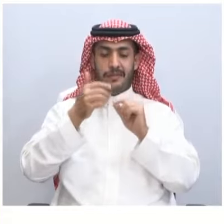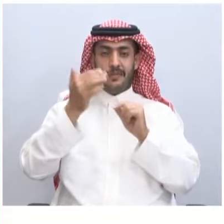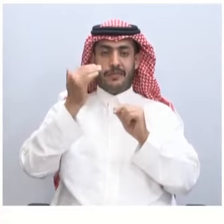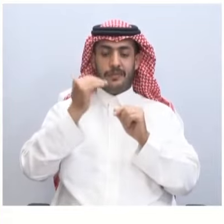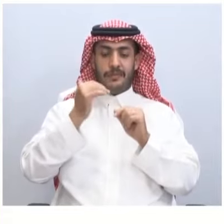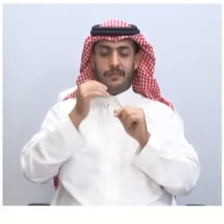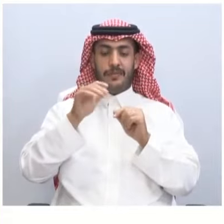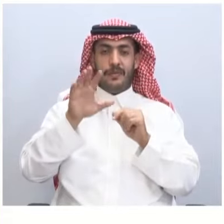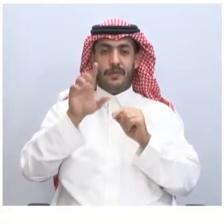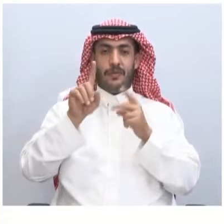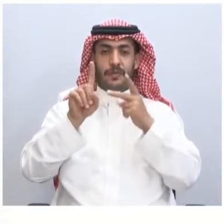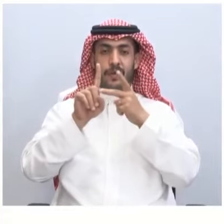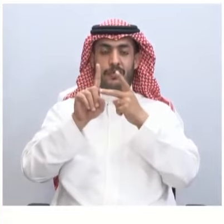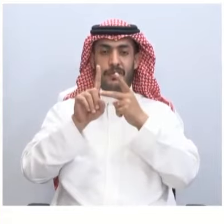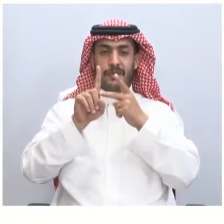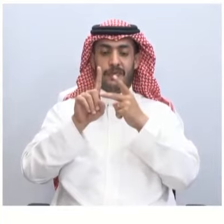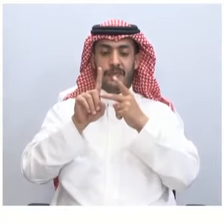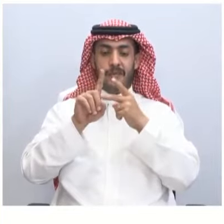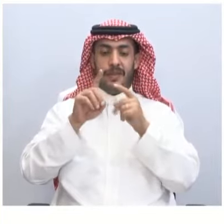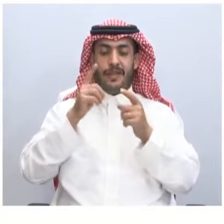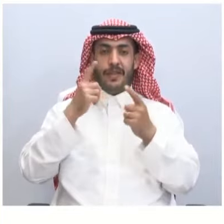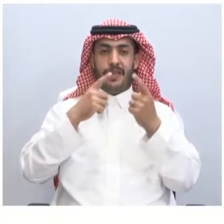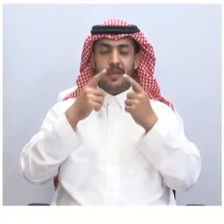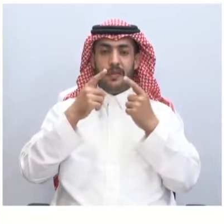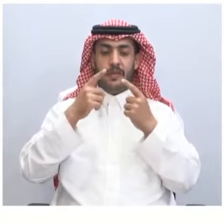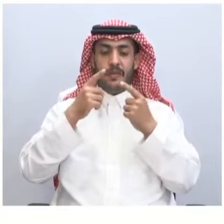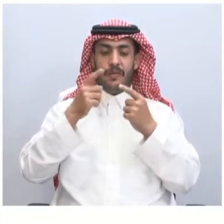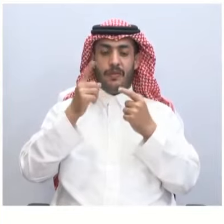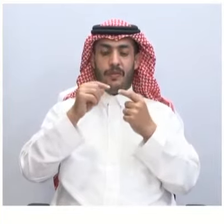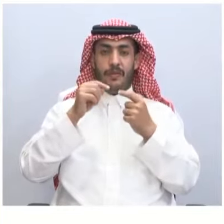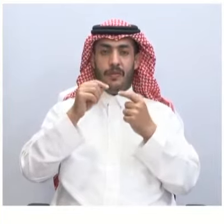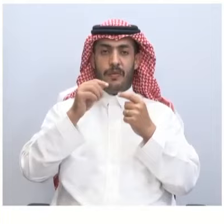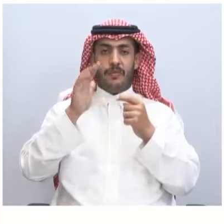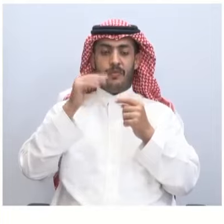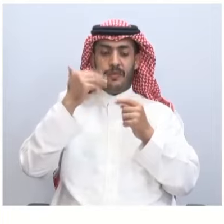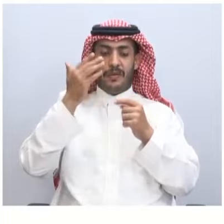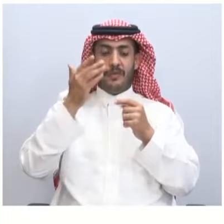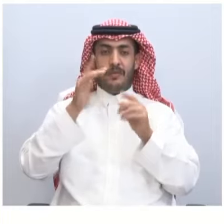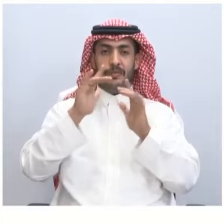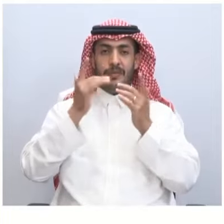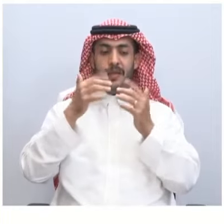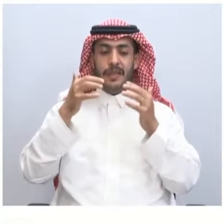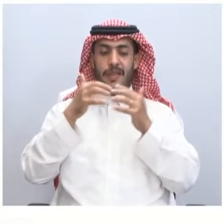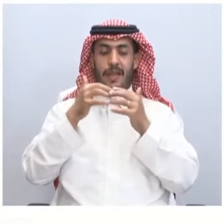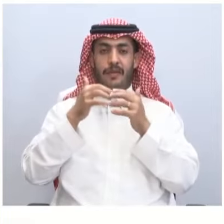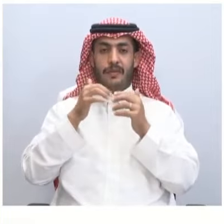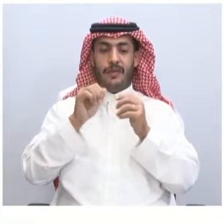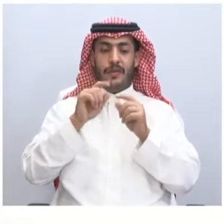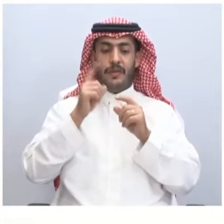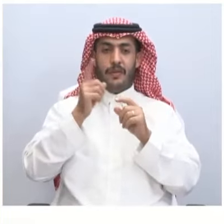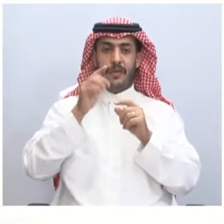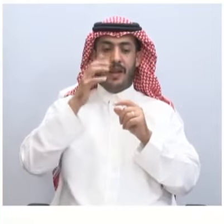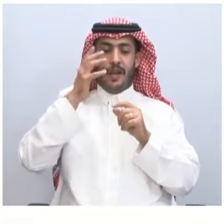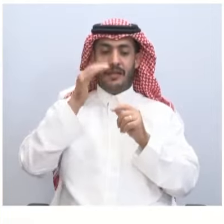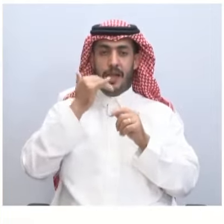والدرس الحادي والعشر التحديات والمستقبل لمجلس التعاون لدول